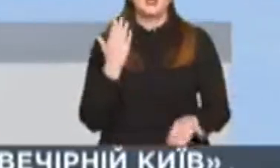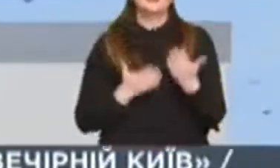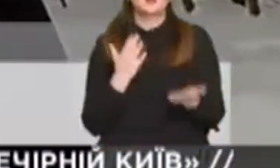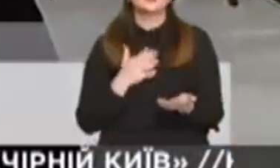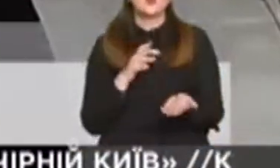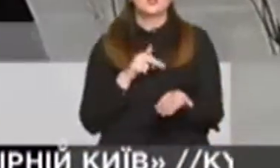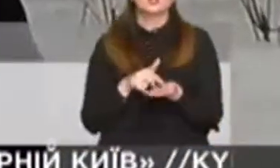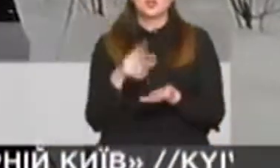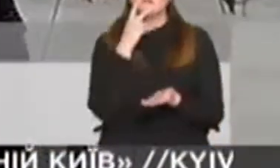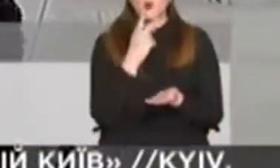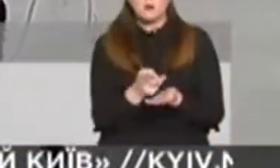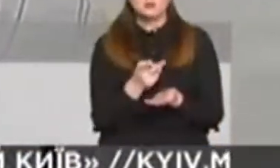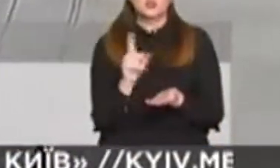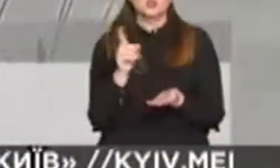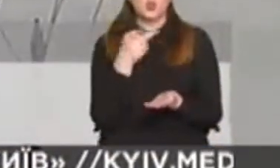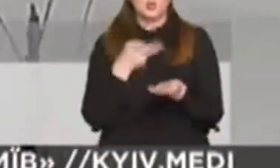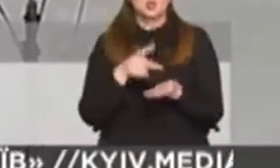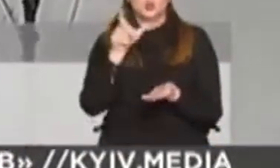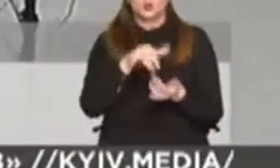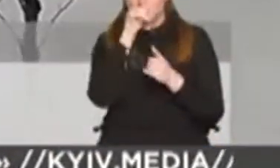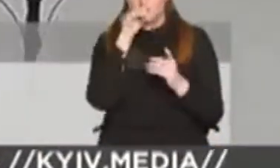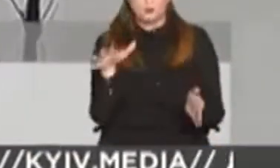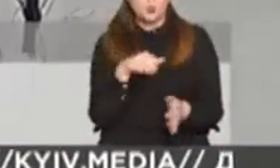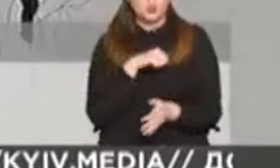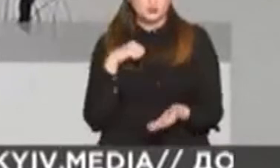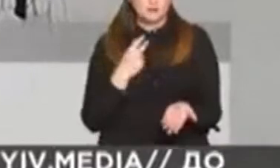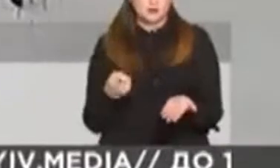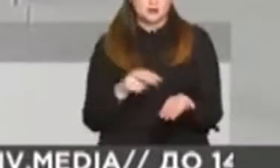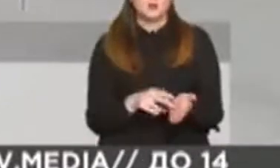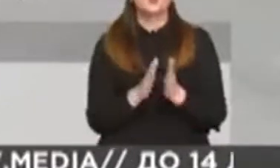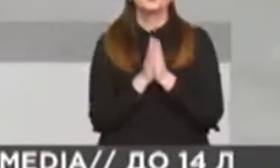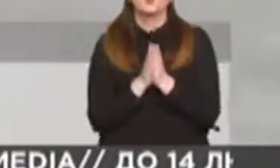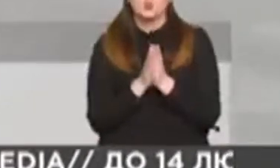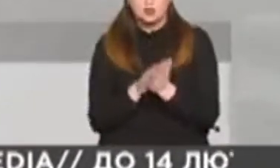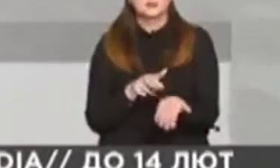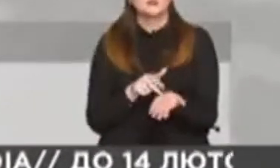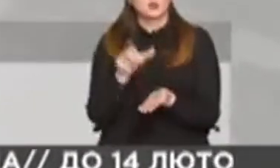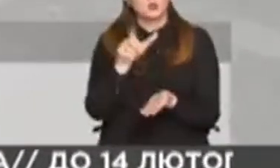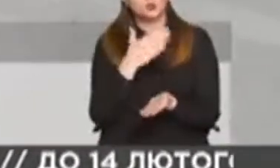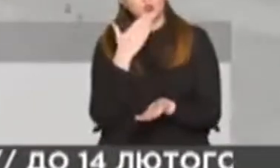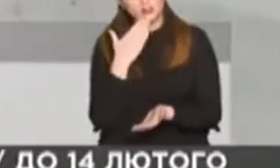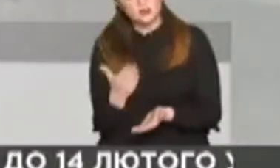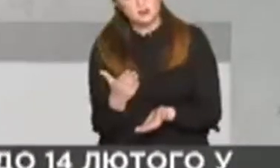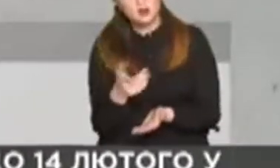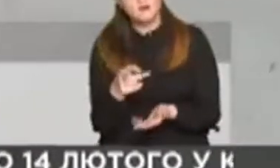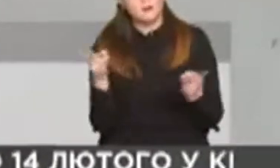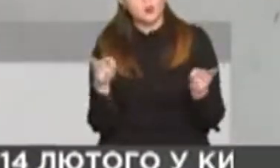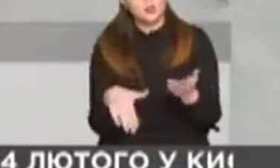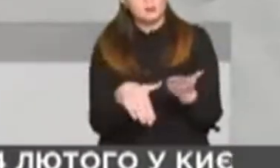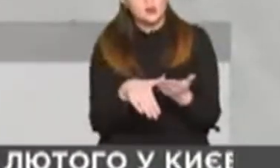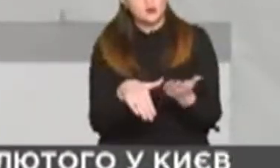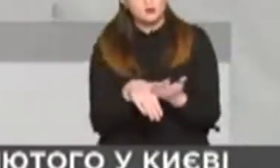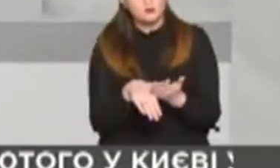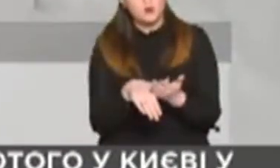Якщо ви йшли і побачили, що лежить людина і не може самотужки піднятися, будь ласка, підійдіть до людини, запитайте. Вам потрібна